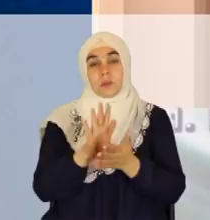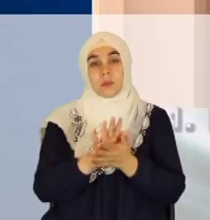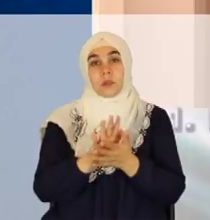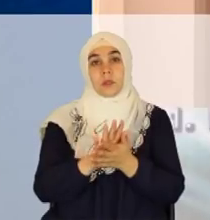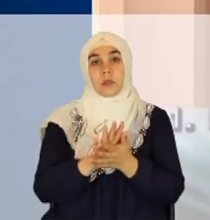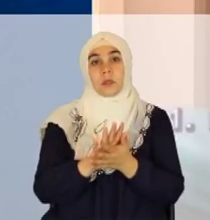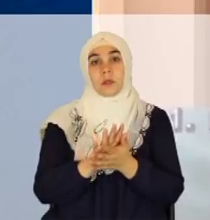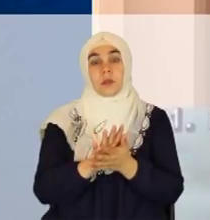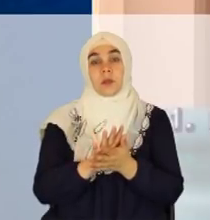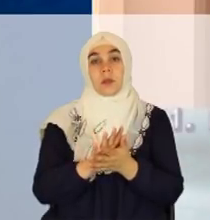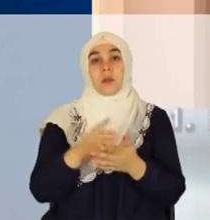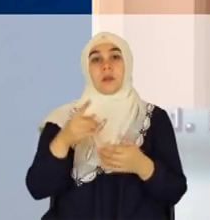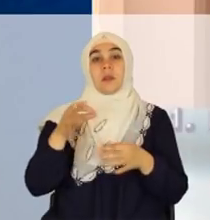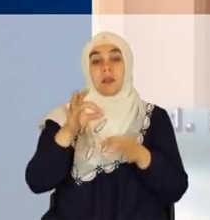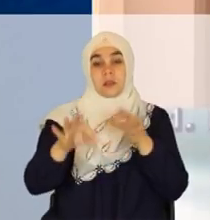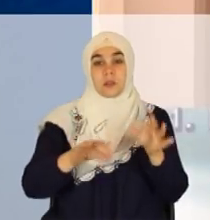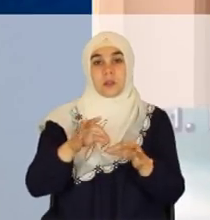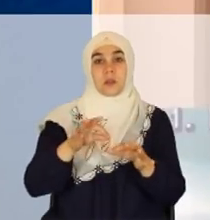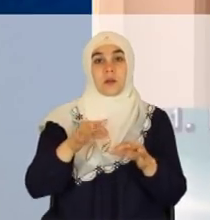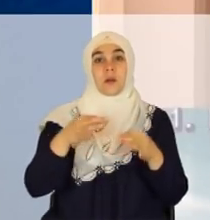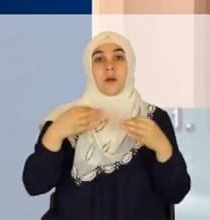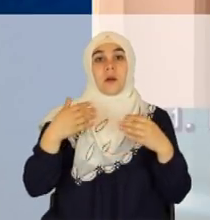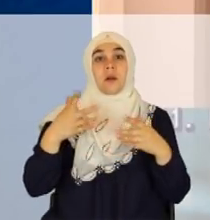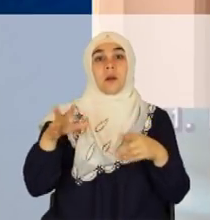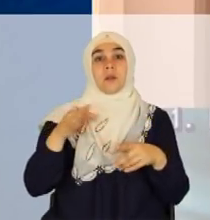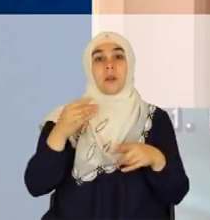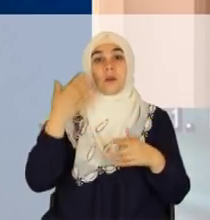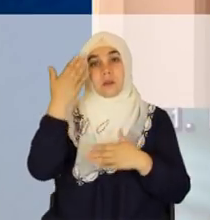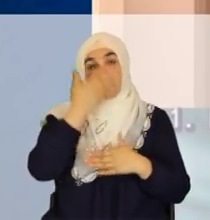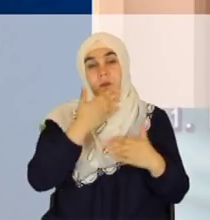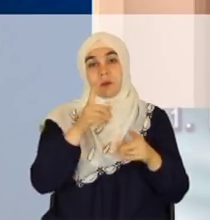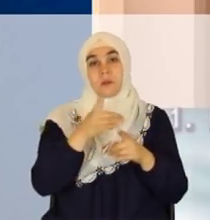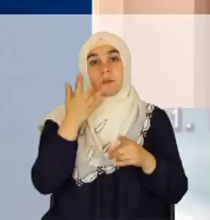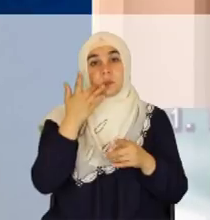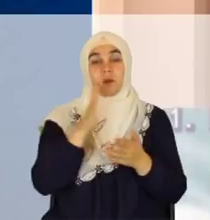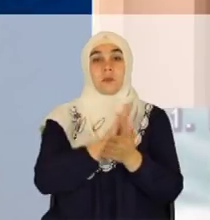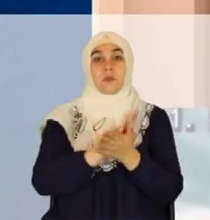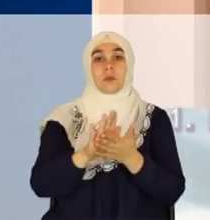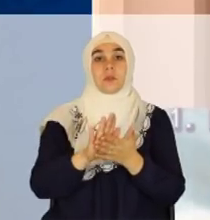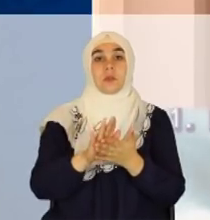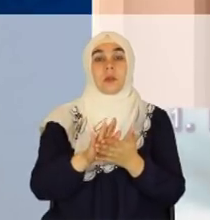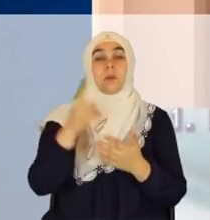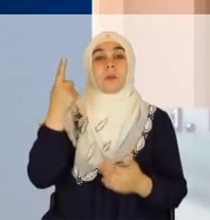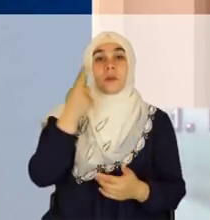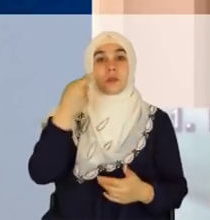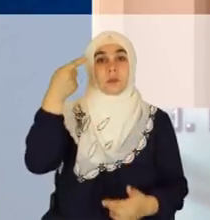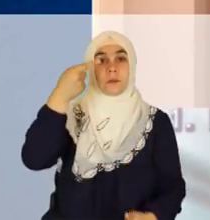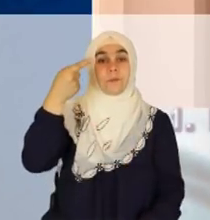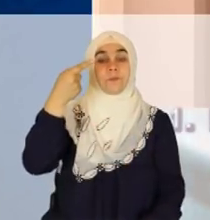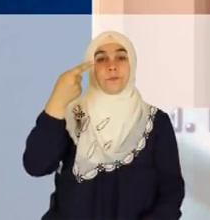iblosliklardan, ortiqcha narsalardan va betahoratlikdan poklash. Birinchi daraja shu